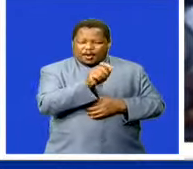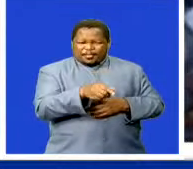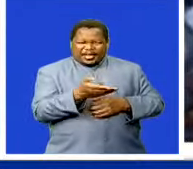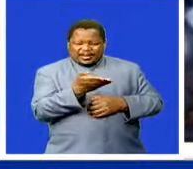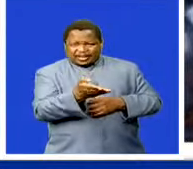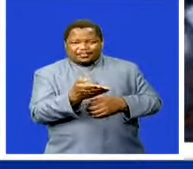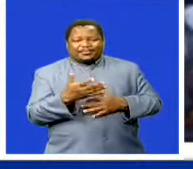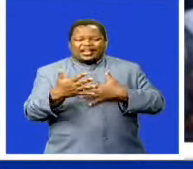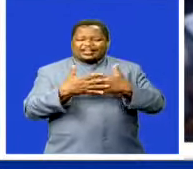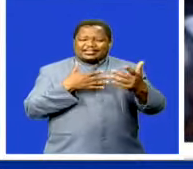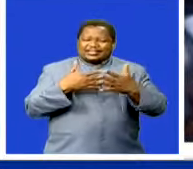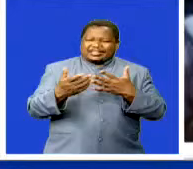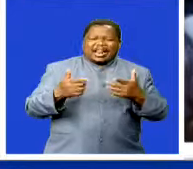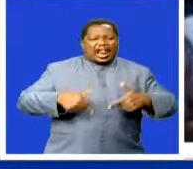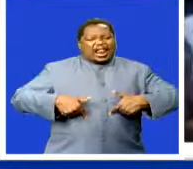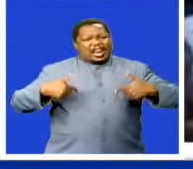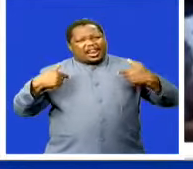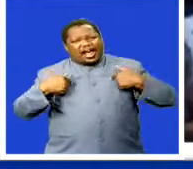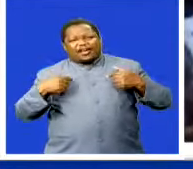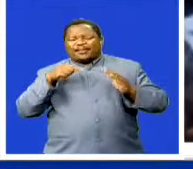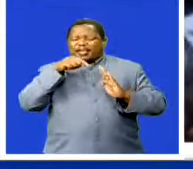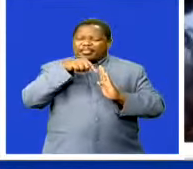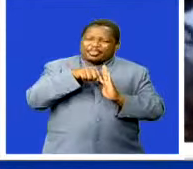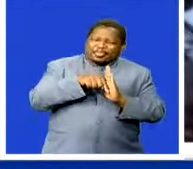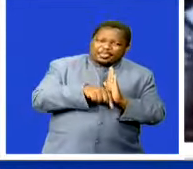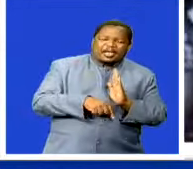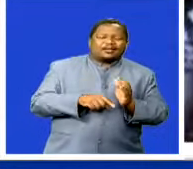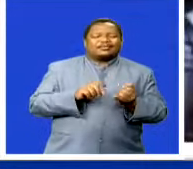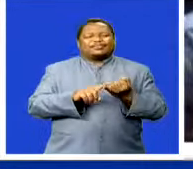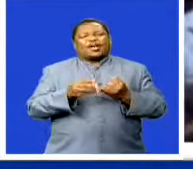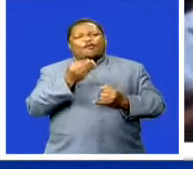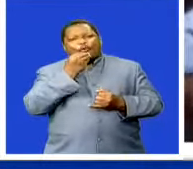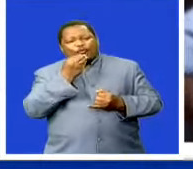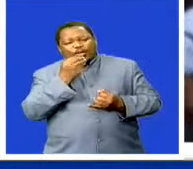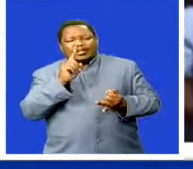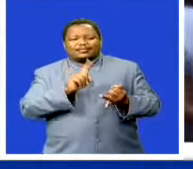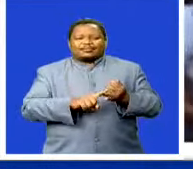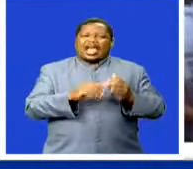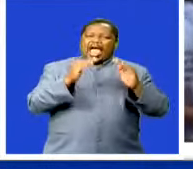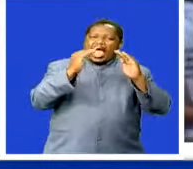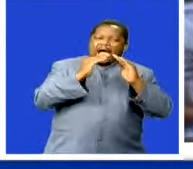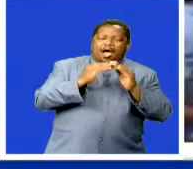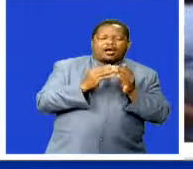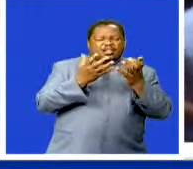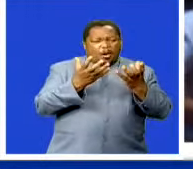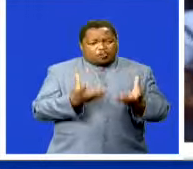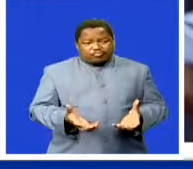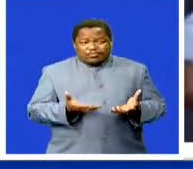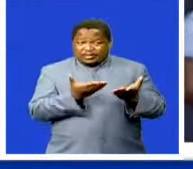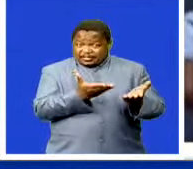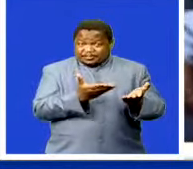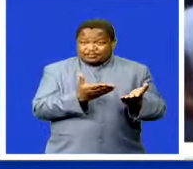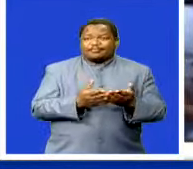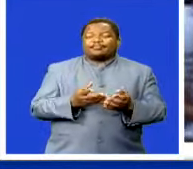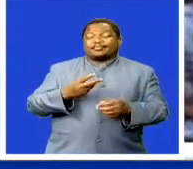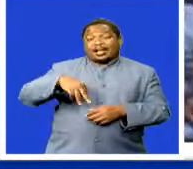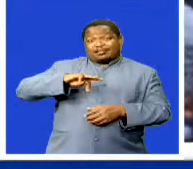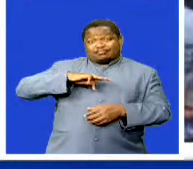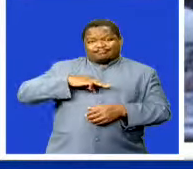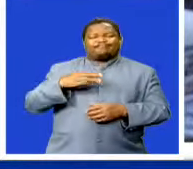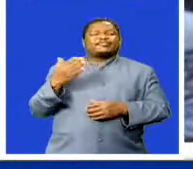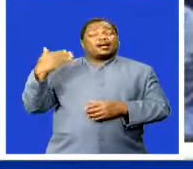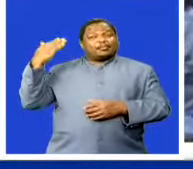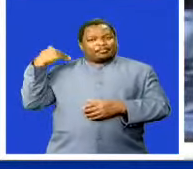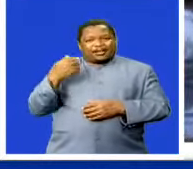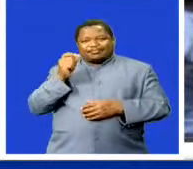une ma challenges ekuphila ikakhulu lokukudla neliphahla lokuhlala kuko sibambisile ke ngekudla sicale